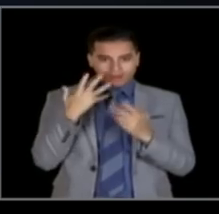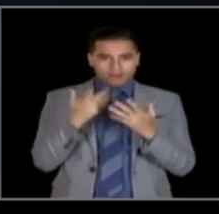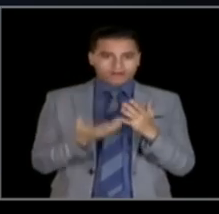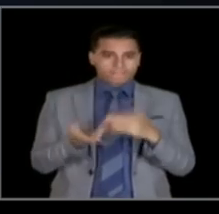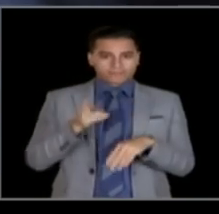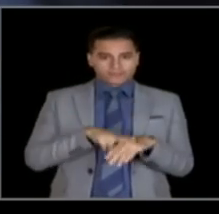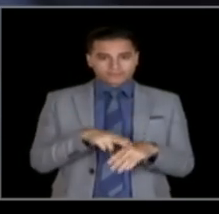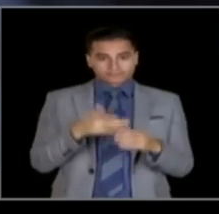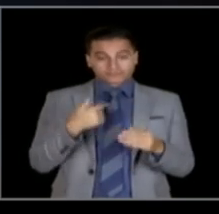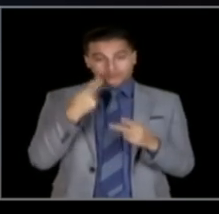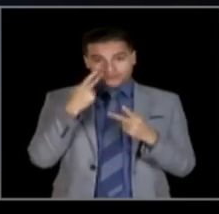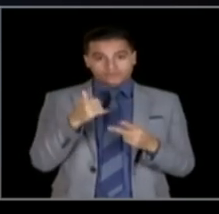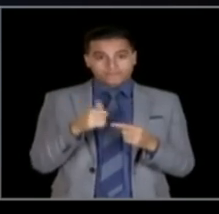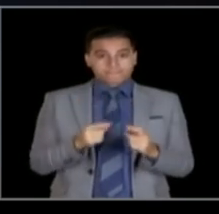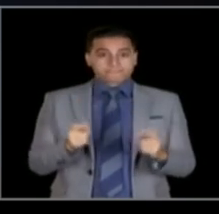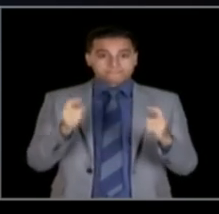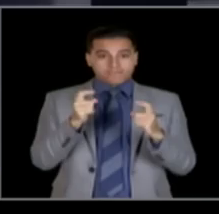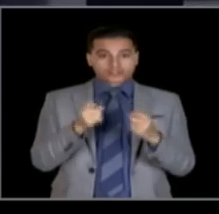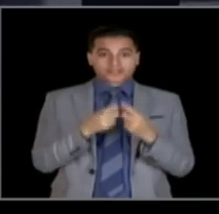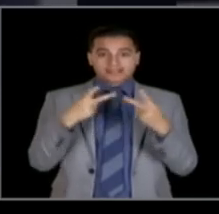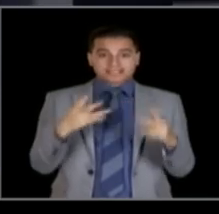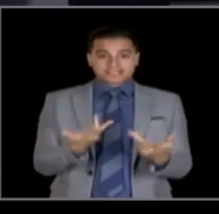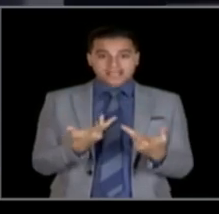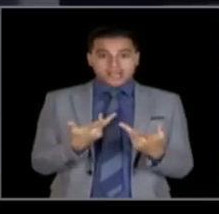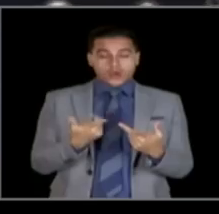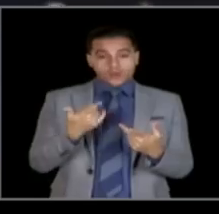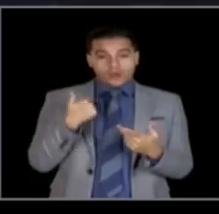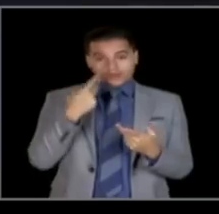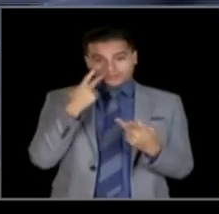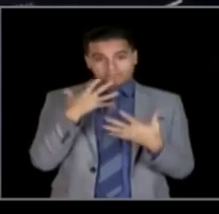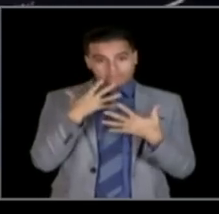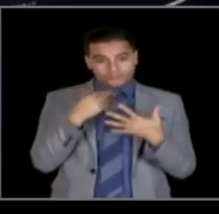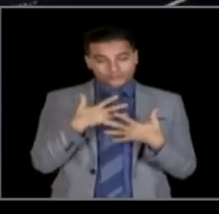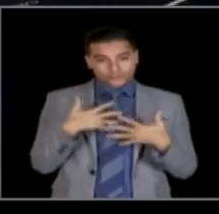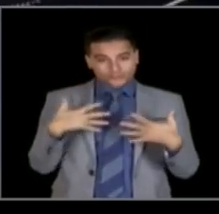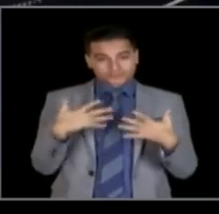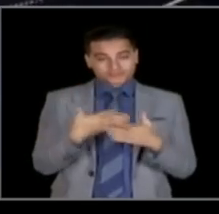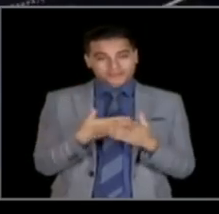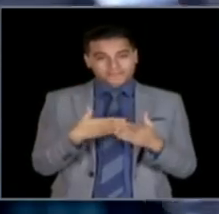تانية. خلينا نشوف ماتش النهارده هينتهي ازاي، واللي عاجبني ان هما بقوا اصحاب.